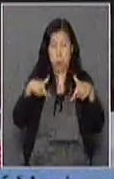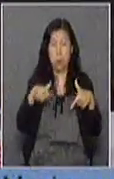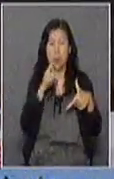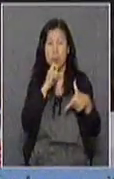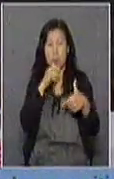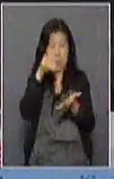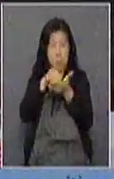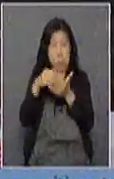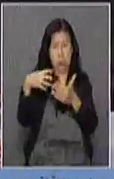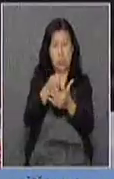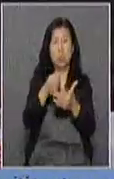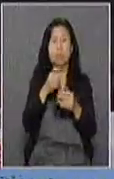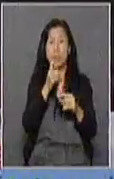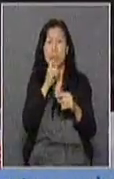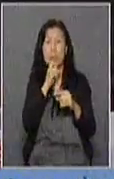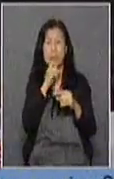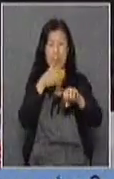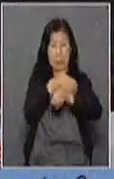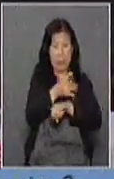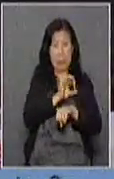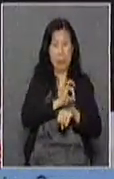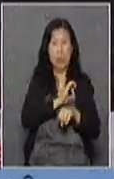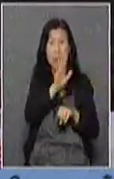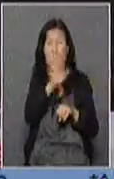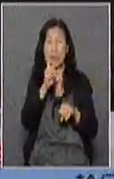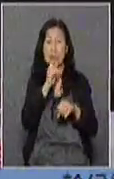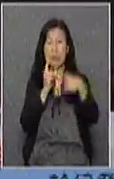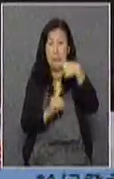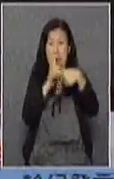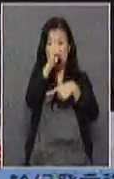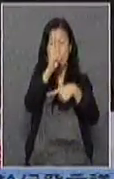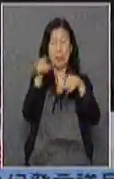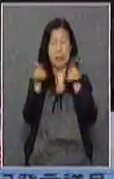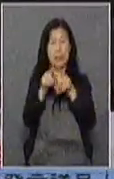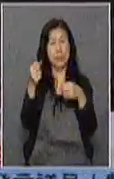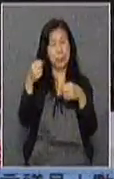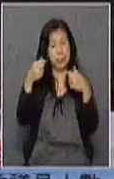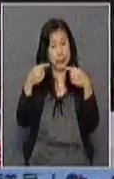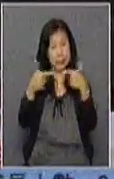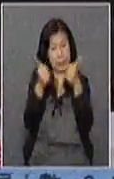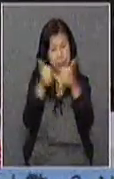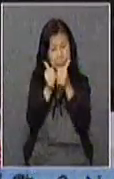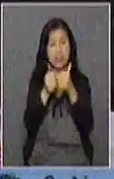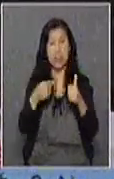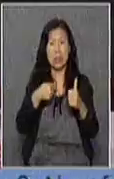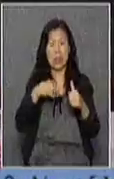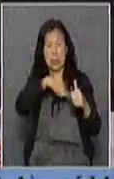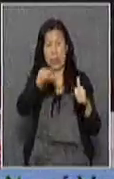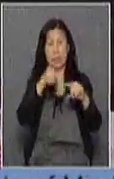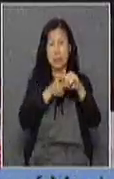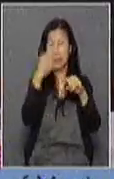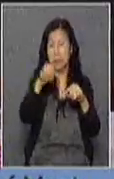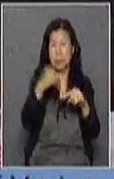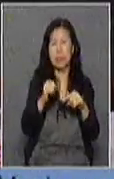斷，但是社會不會有100%的共識，我們不能也